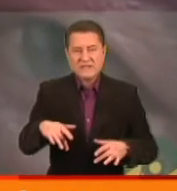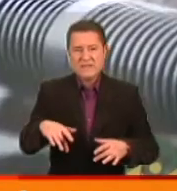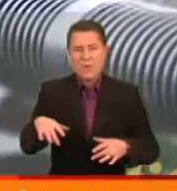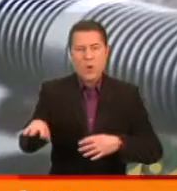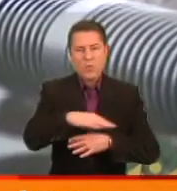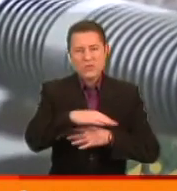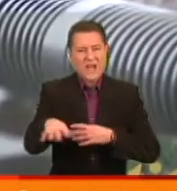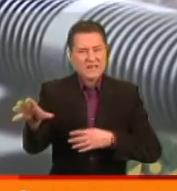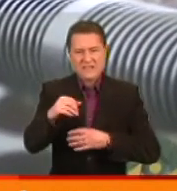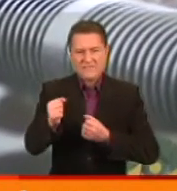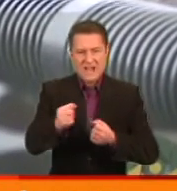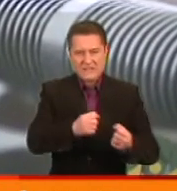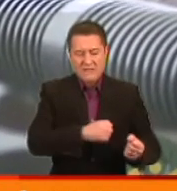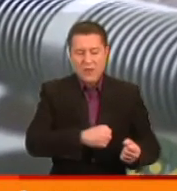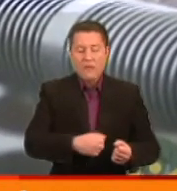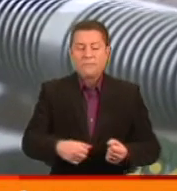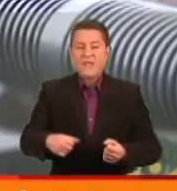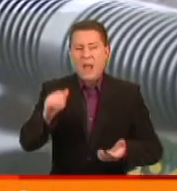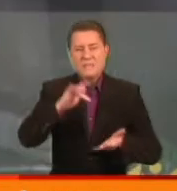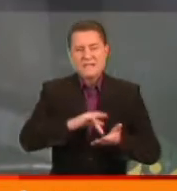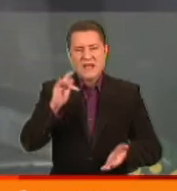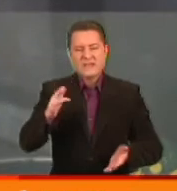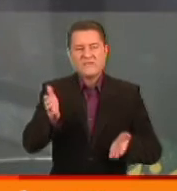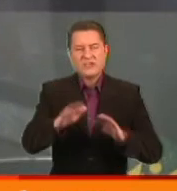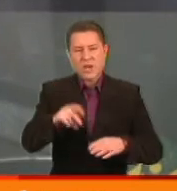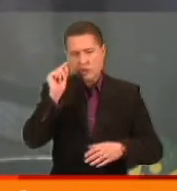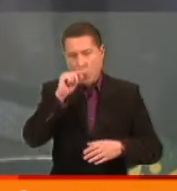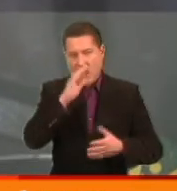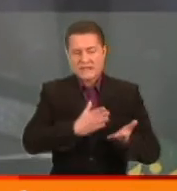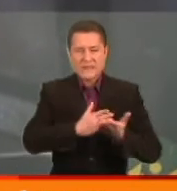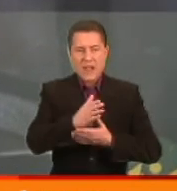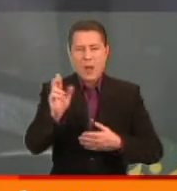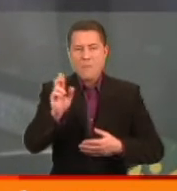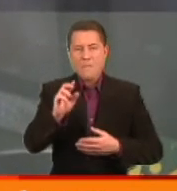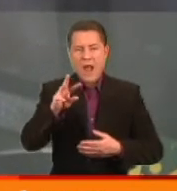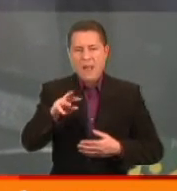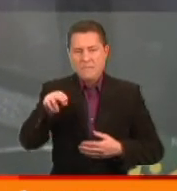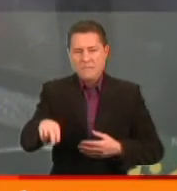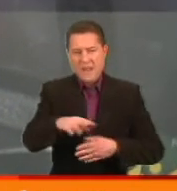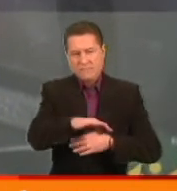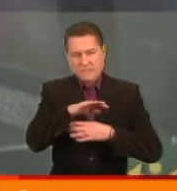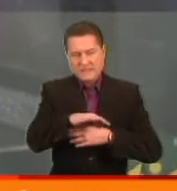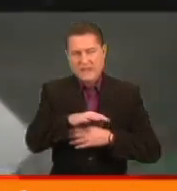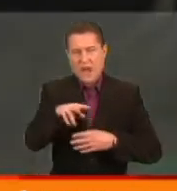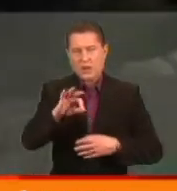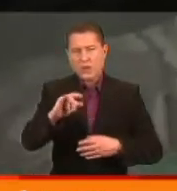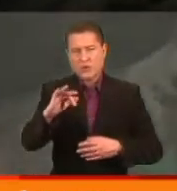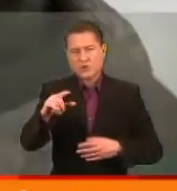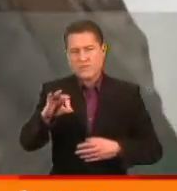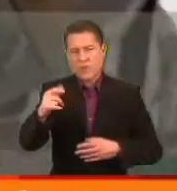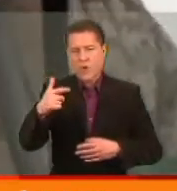всіх стволів. Епіцентром бойових дій лишається Луганський напрямок із БМП. Тут поціляли захисників Лозового